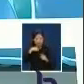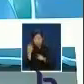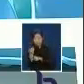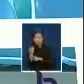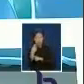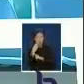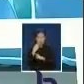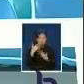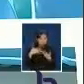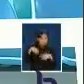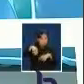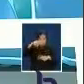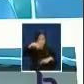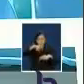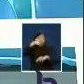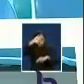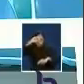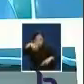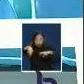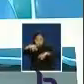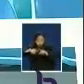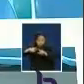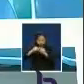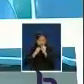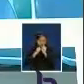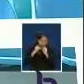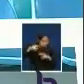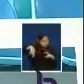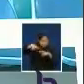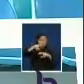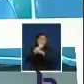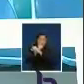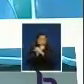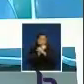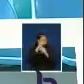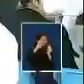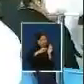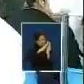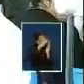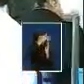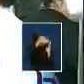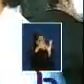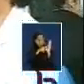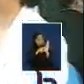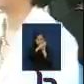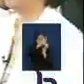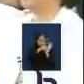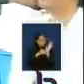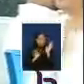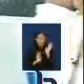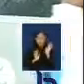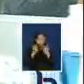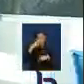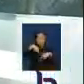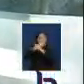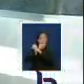ากนี้นะครับทางกรมควบคุมโรคนั้นก็มีความพยายามอย่างเต็มที่นะครับไม่ให้โรคจากเพื่อนบ้านนั้นเข้ามาในประเทศไทยนะครับแต่ว่าท้